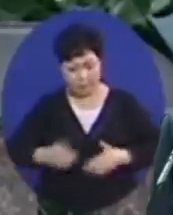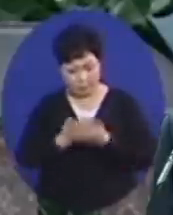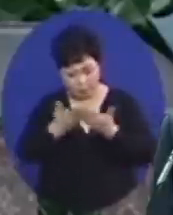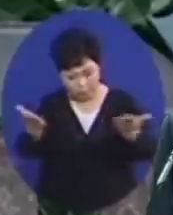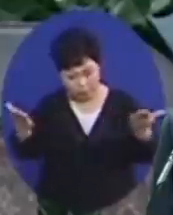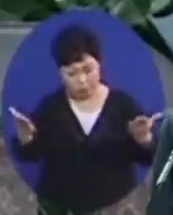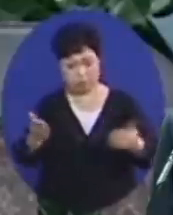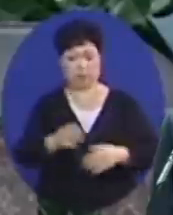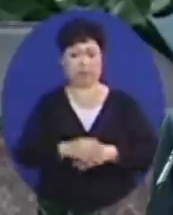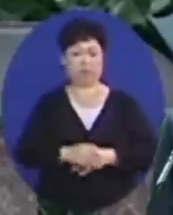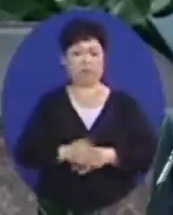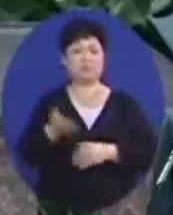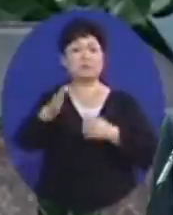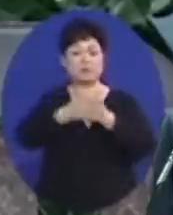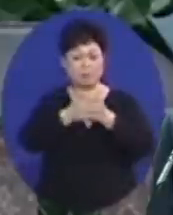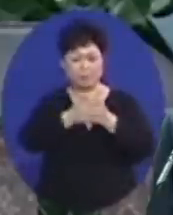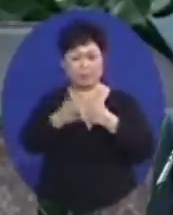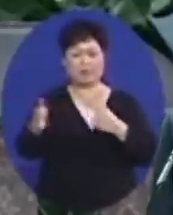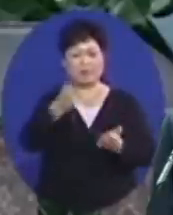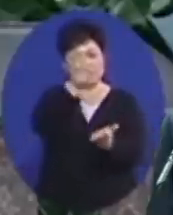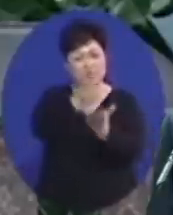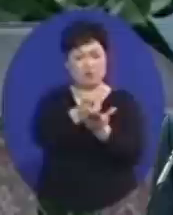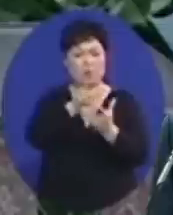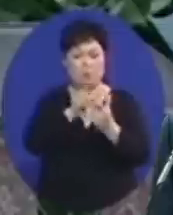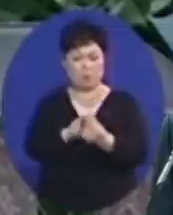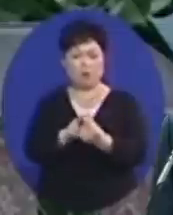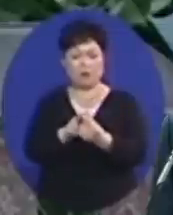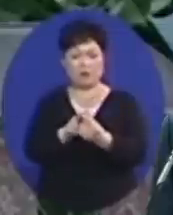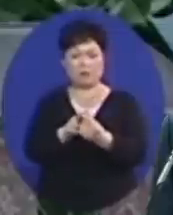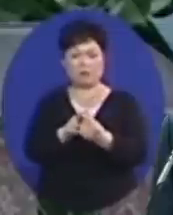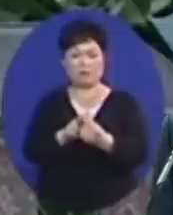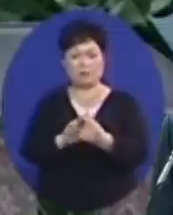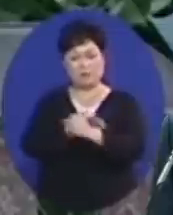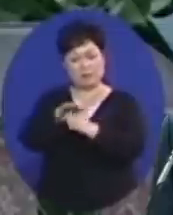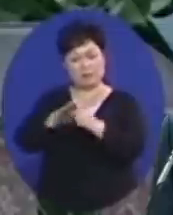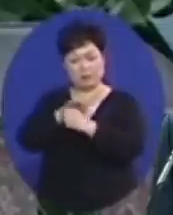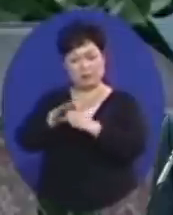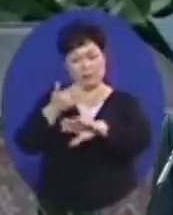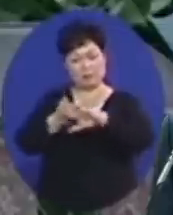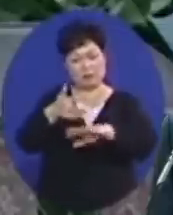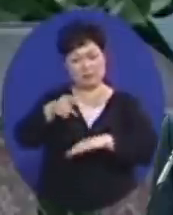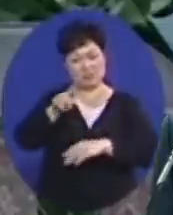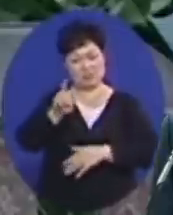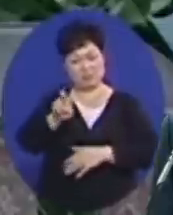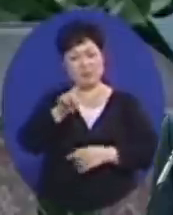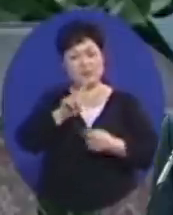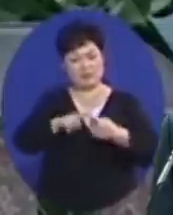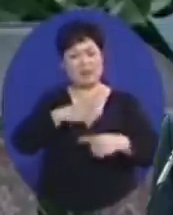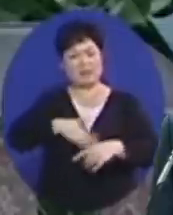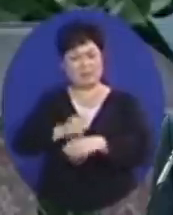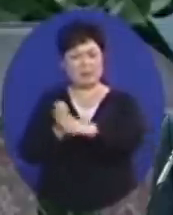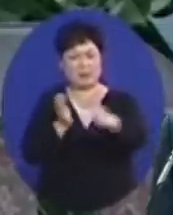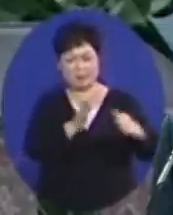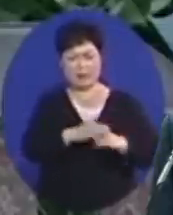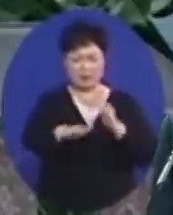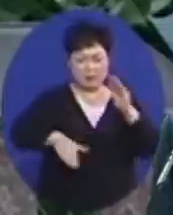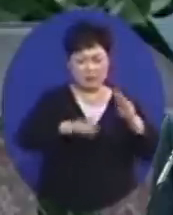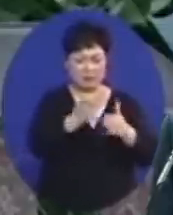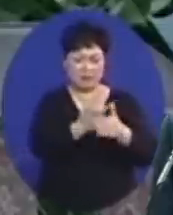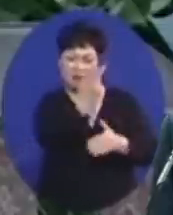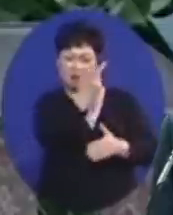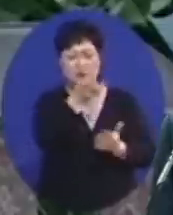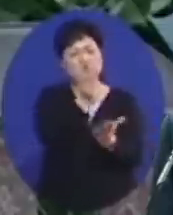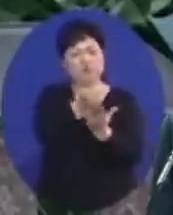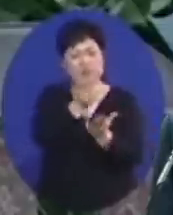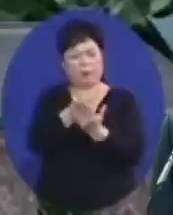것입니다. 그렇기 때문에 율법과 사랑의 다른 점을 여기에 쌓아야 되는 것입니다. 이 가정의 형님은